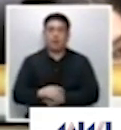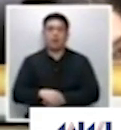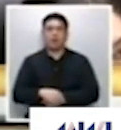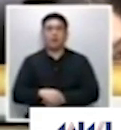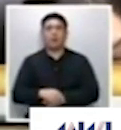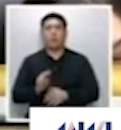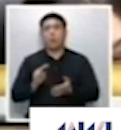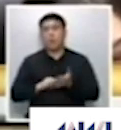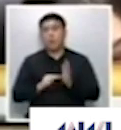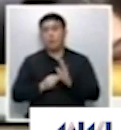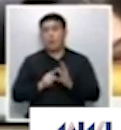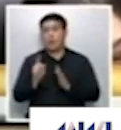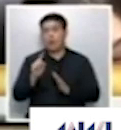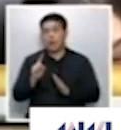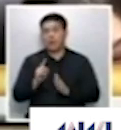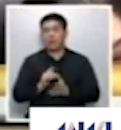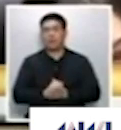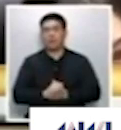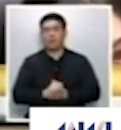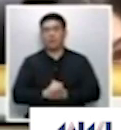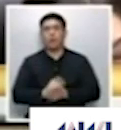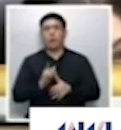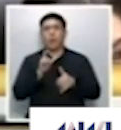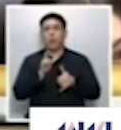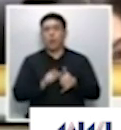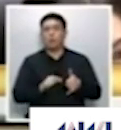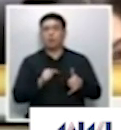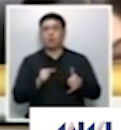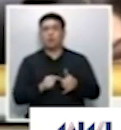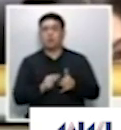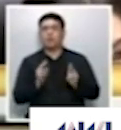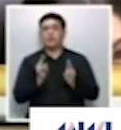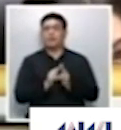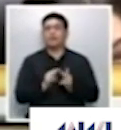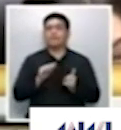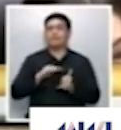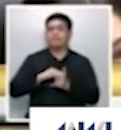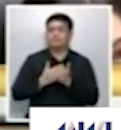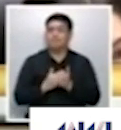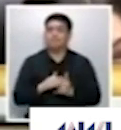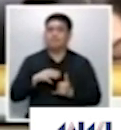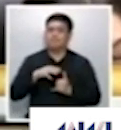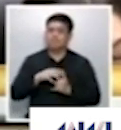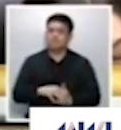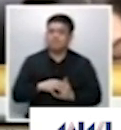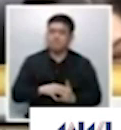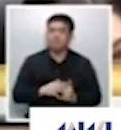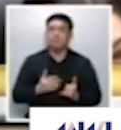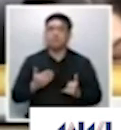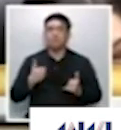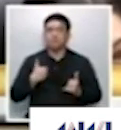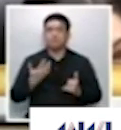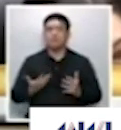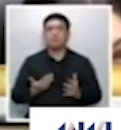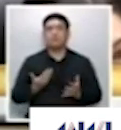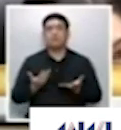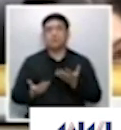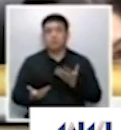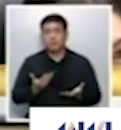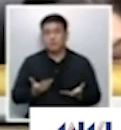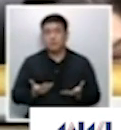าเป็นลักษณะของคนที่ข่มขืนกระทำชำเราหรือบางครั้งก็อาจจะเป็นจาก